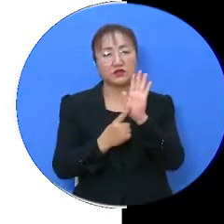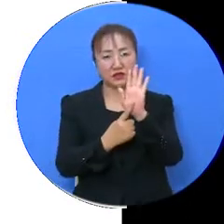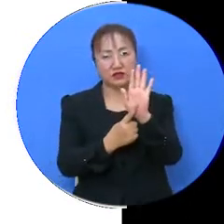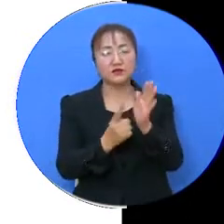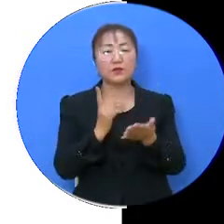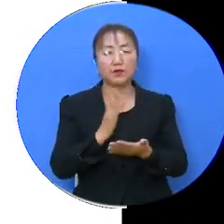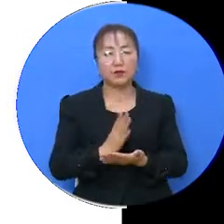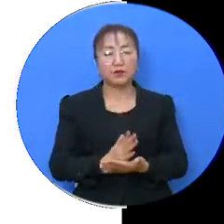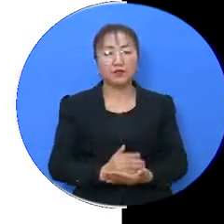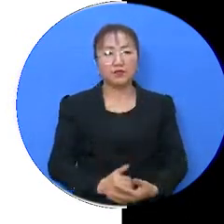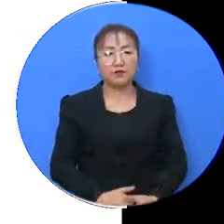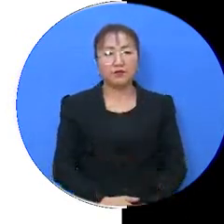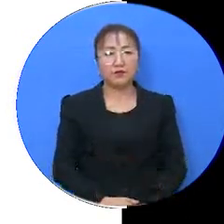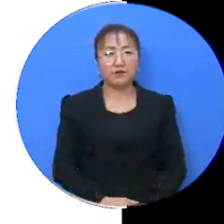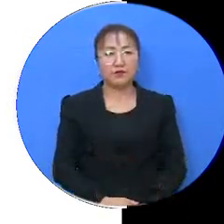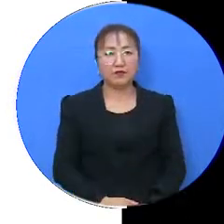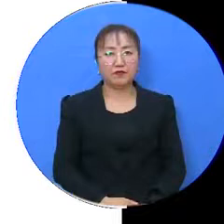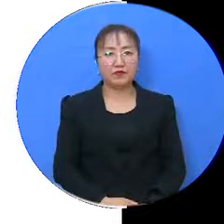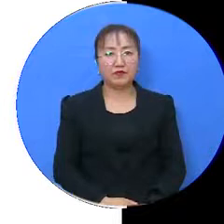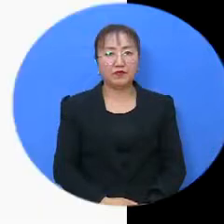байна. За.